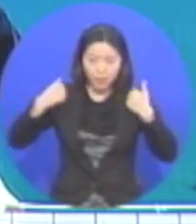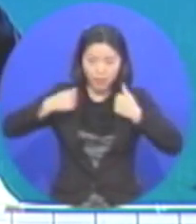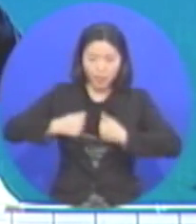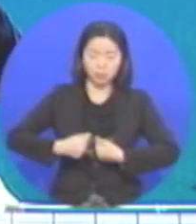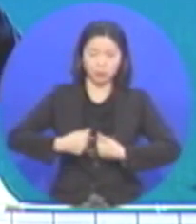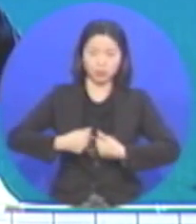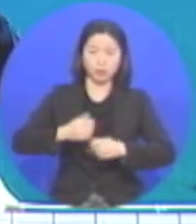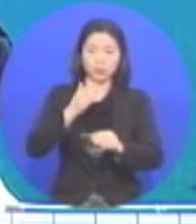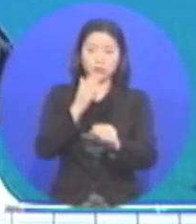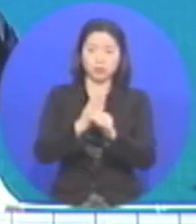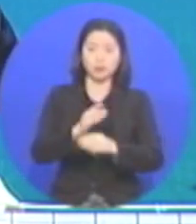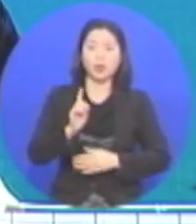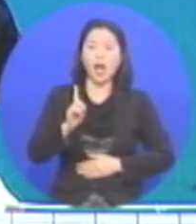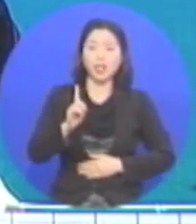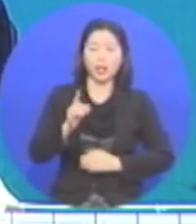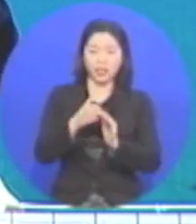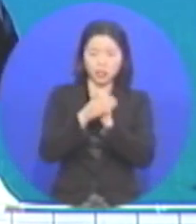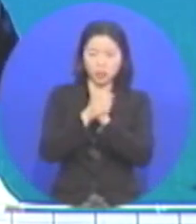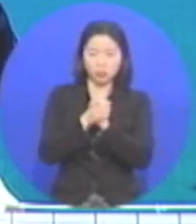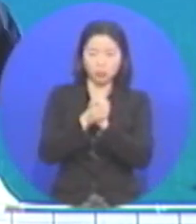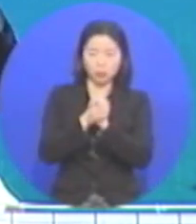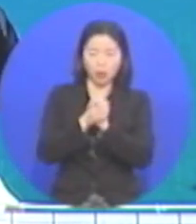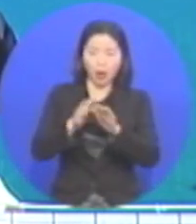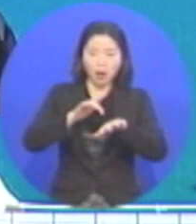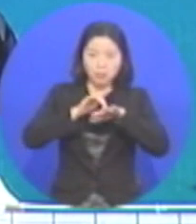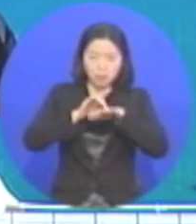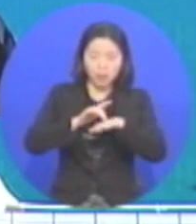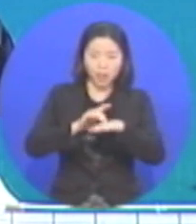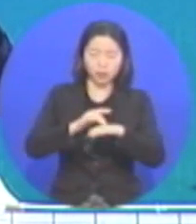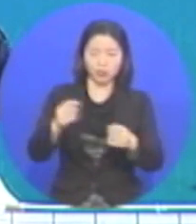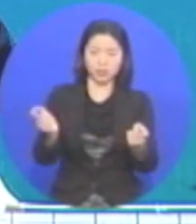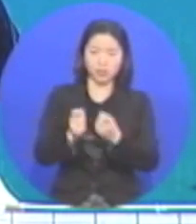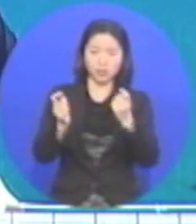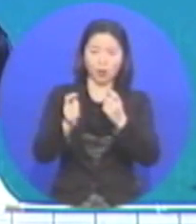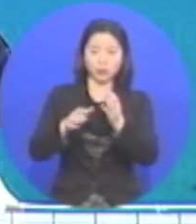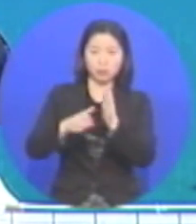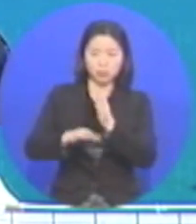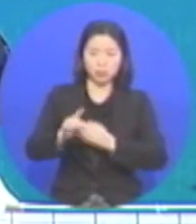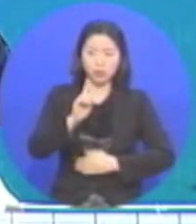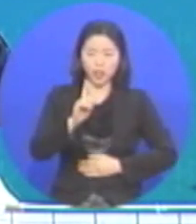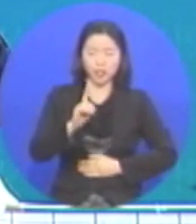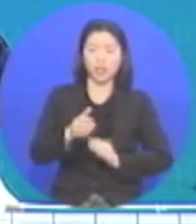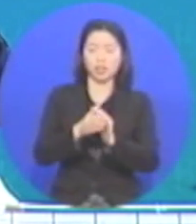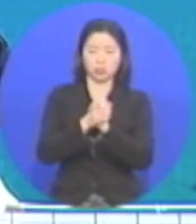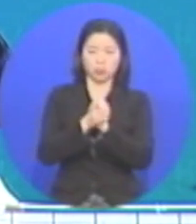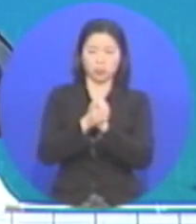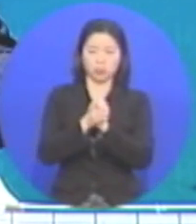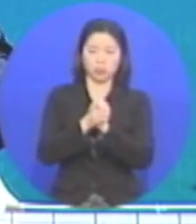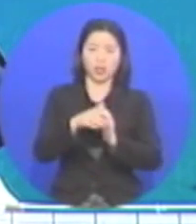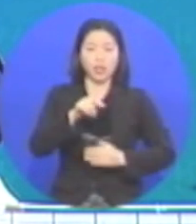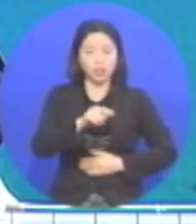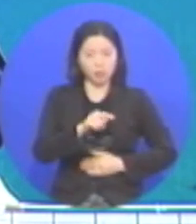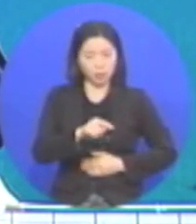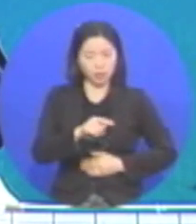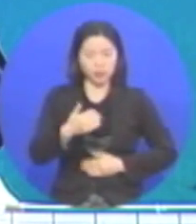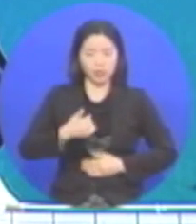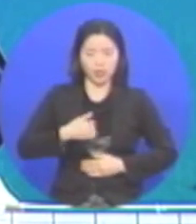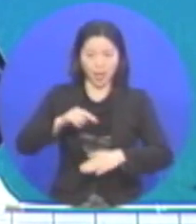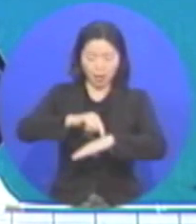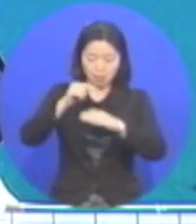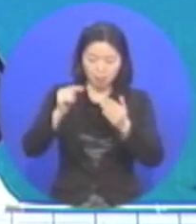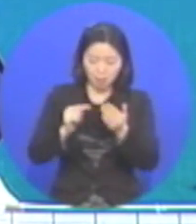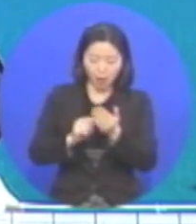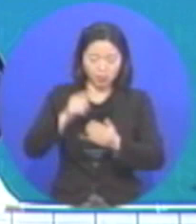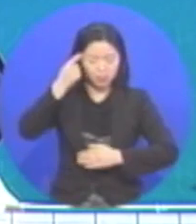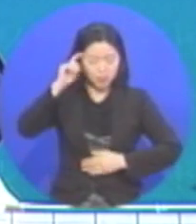기도해요 마귀와 싸우는 무기가 기도입니다 그런데 이 기도는 내 마음의 생각되는